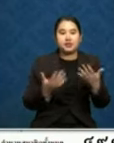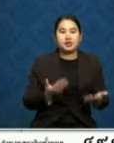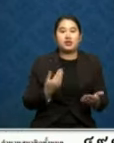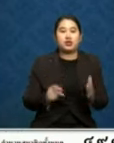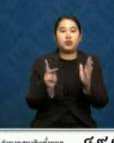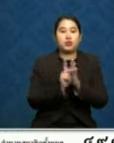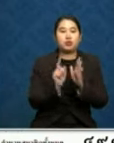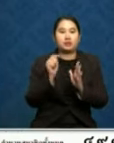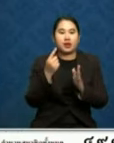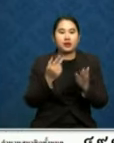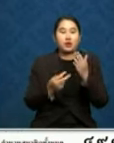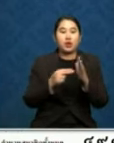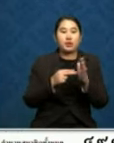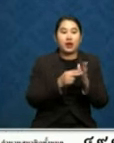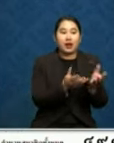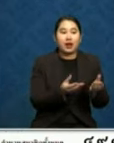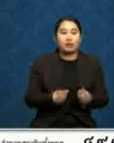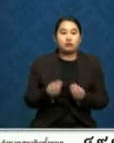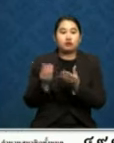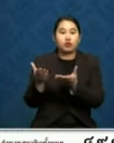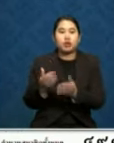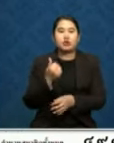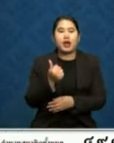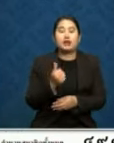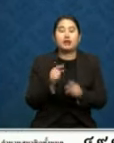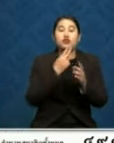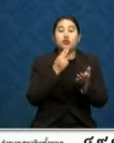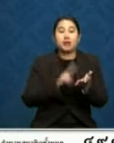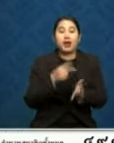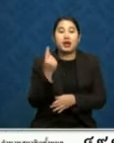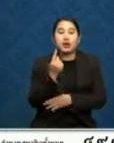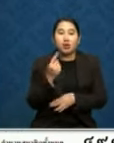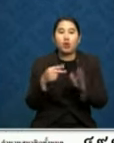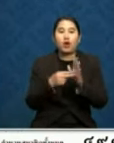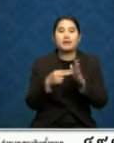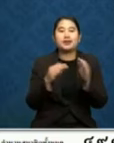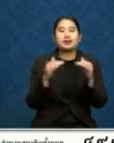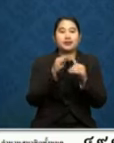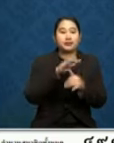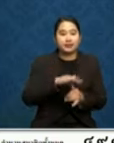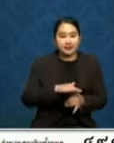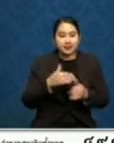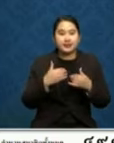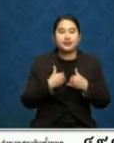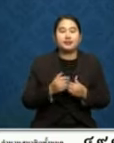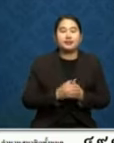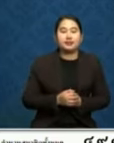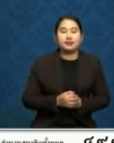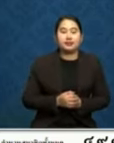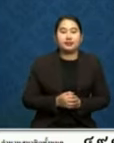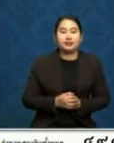ใหม่โดมิเมลนะคะรับส่งได้แค่ครั้งละหนึ่งฉบับแบบนี้ค่ะก็เป็นการริดรอนสิทธิมนุษยชนเช่นเดียวกันค่ะสไลด์ถัดไปค่ะ